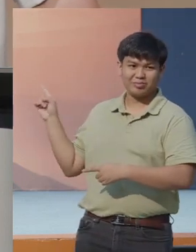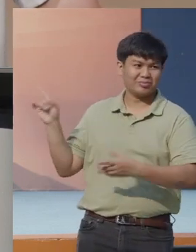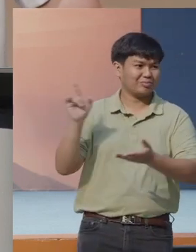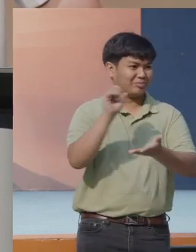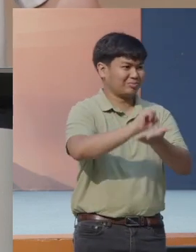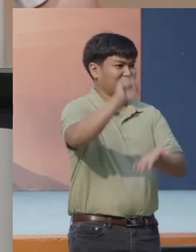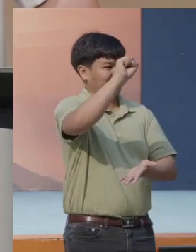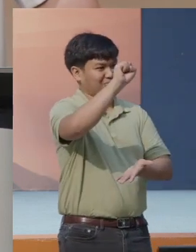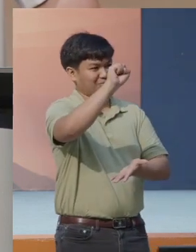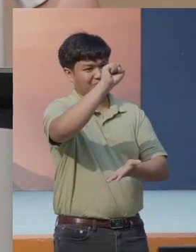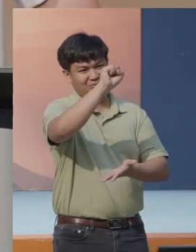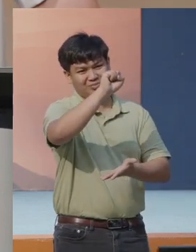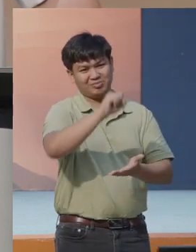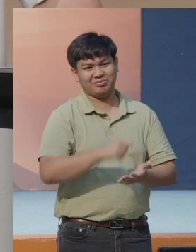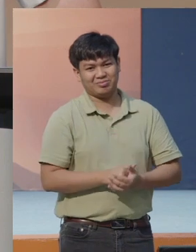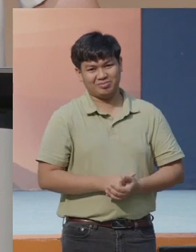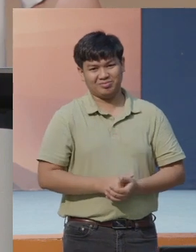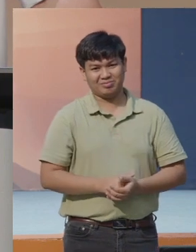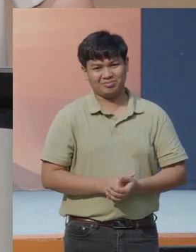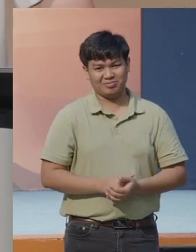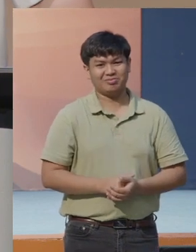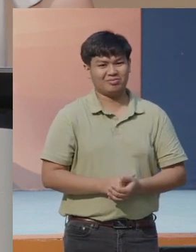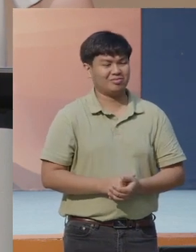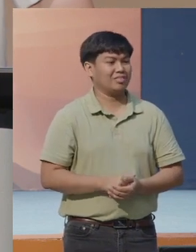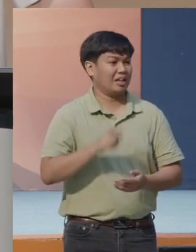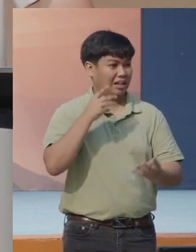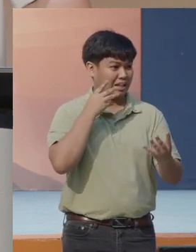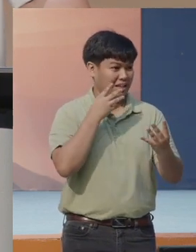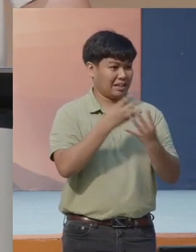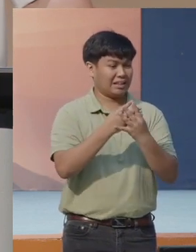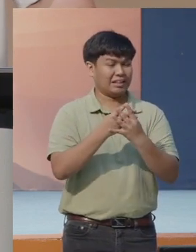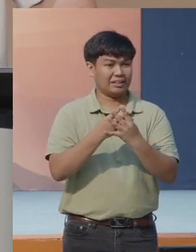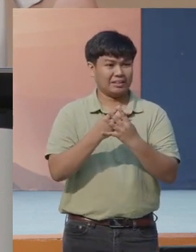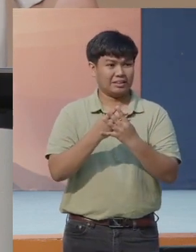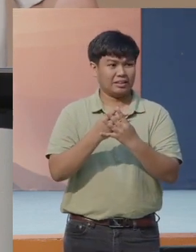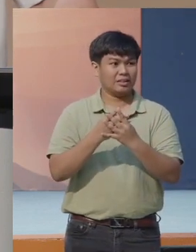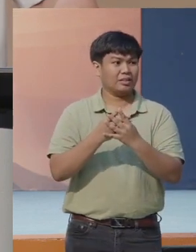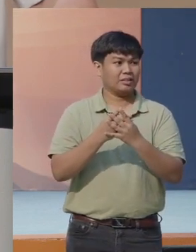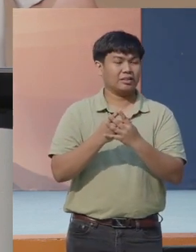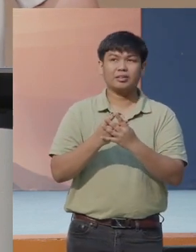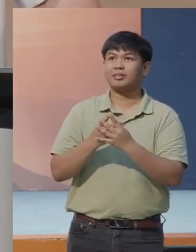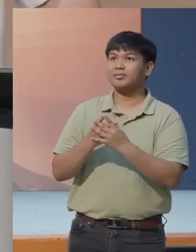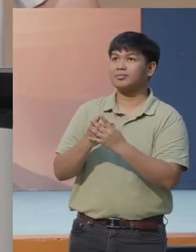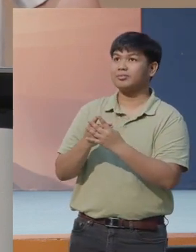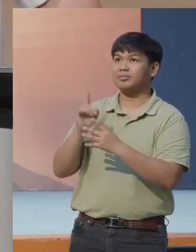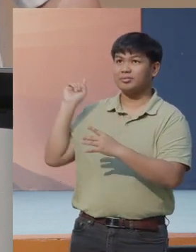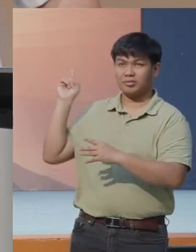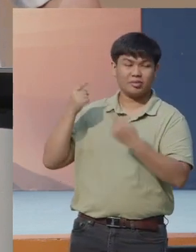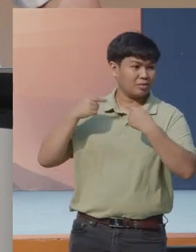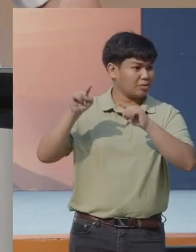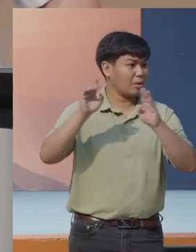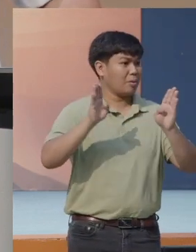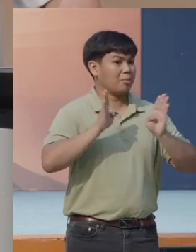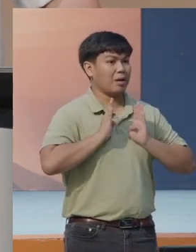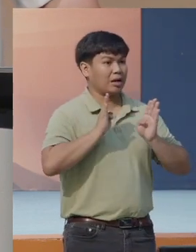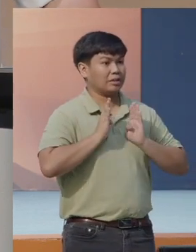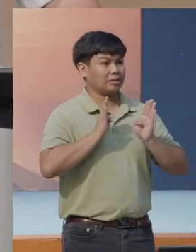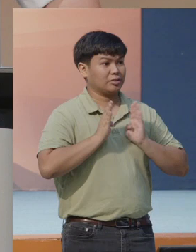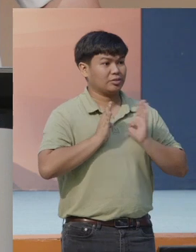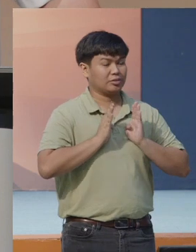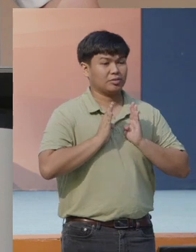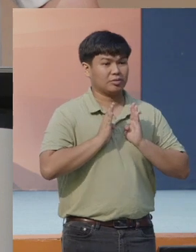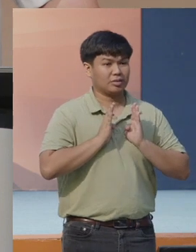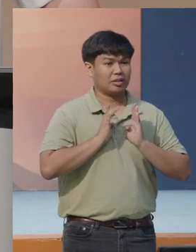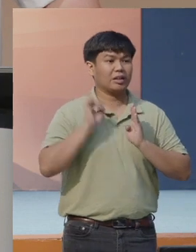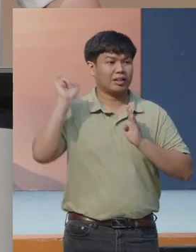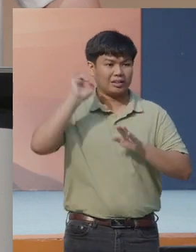At alam niyo, nakita ko siya ulit. Because he's a Baguio native. At nung nasa Baguio ako, meron siyang church kung